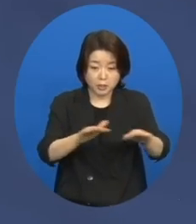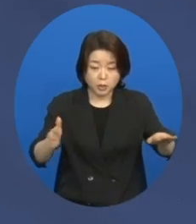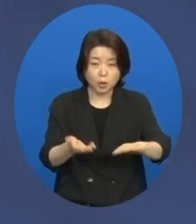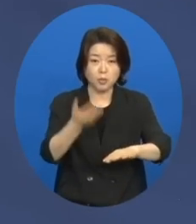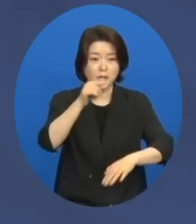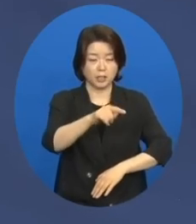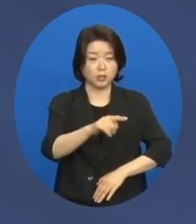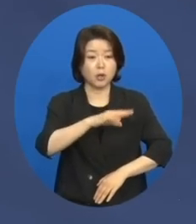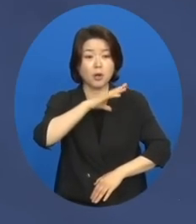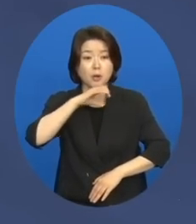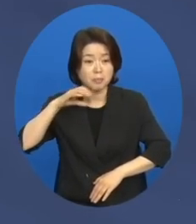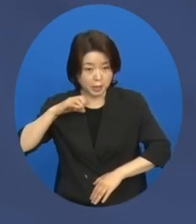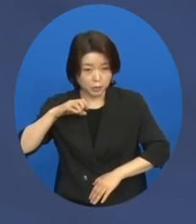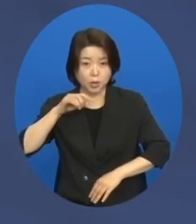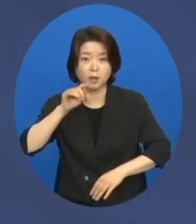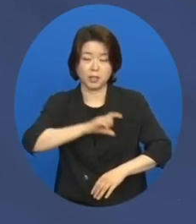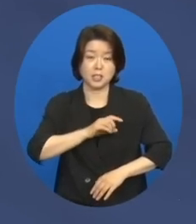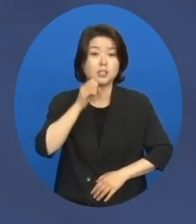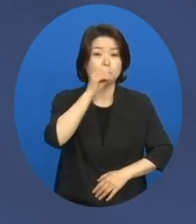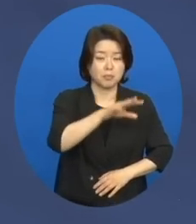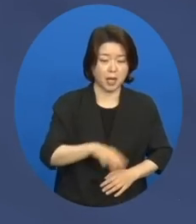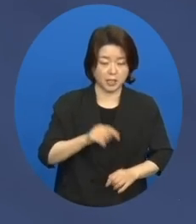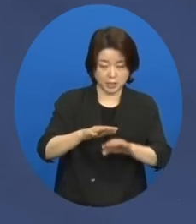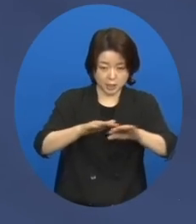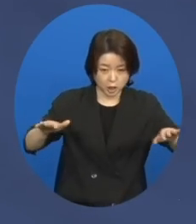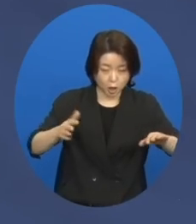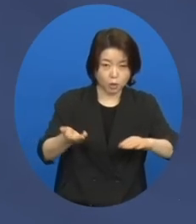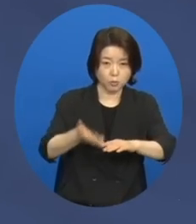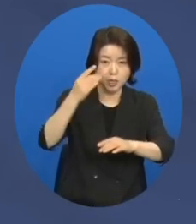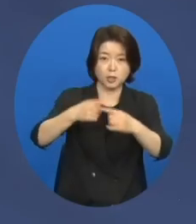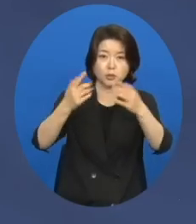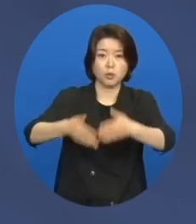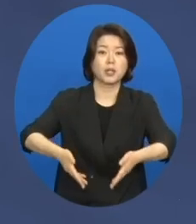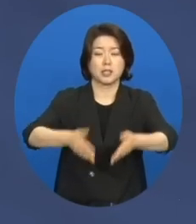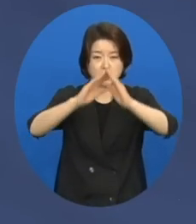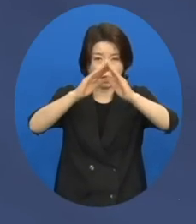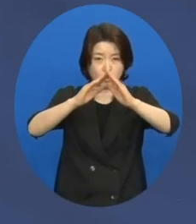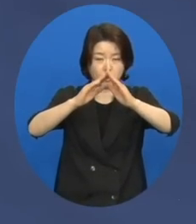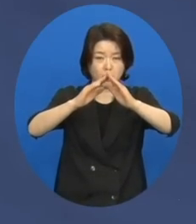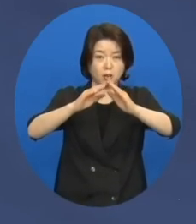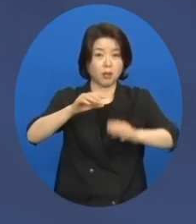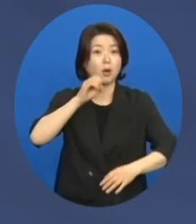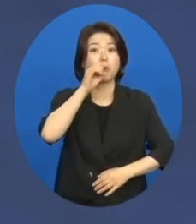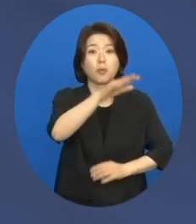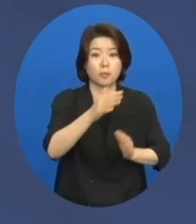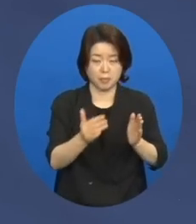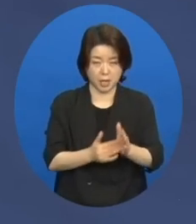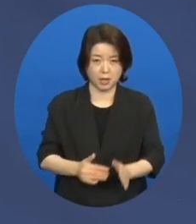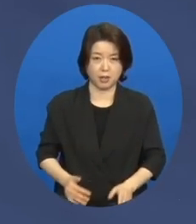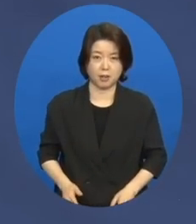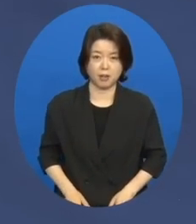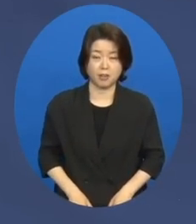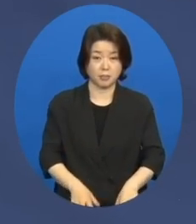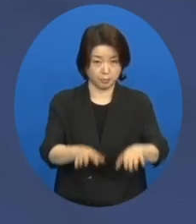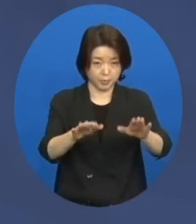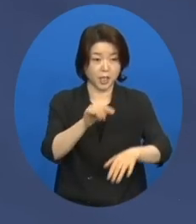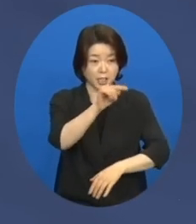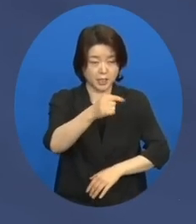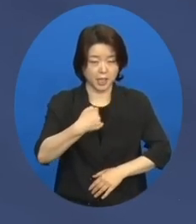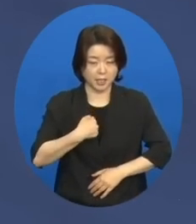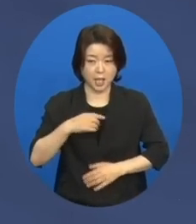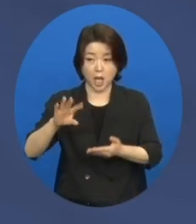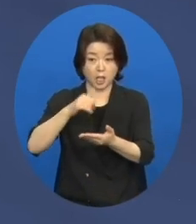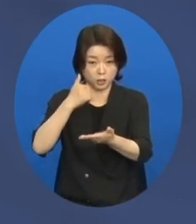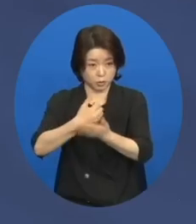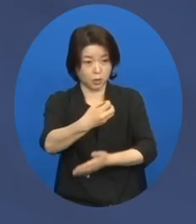너를 베드로라고 할 것인데 이 터 위에 내 교회를 세울 것이다 라고 말씀하시면서 자 네가 나를